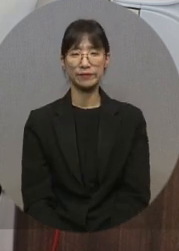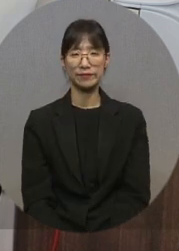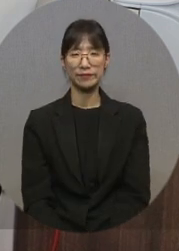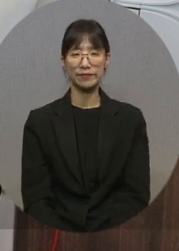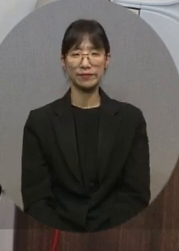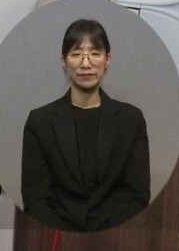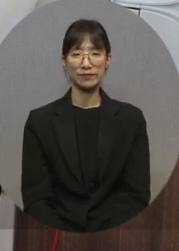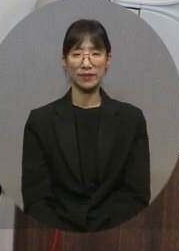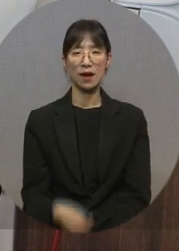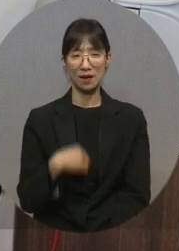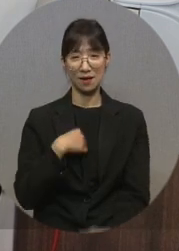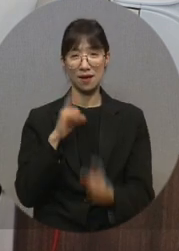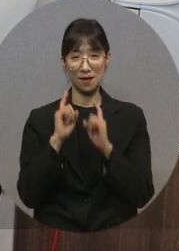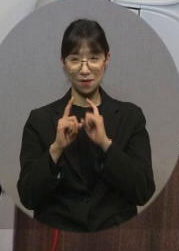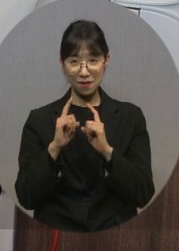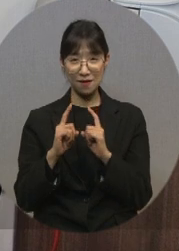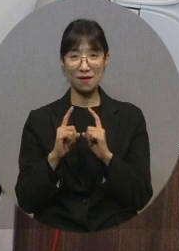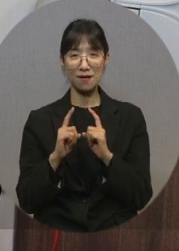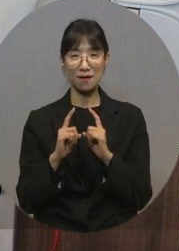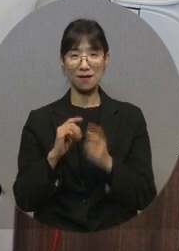싶습니다. 이